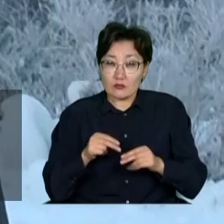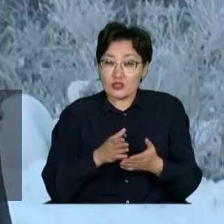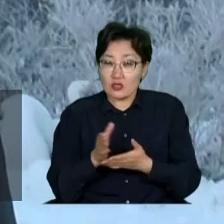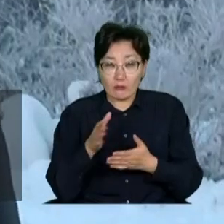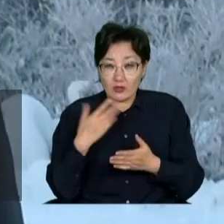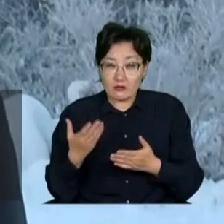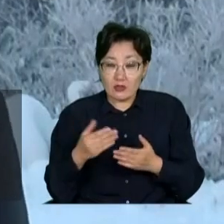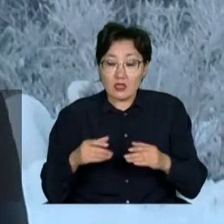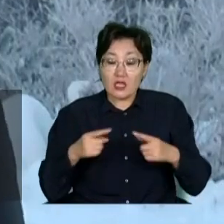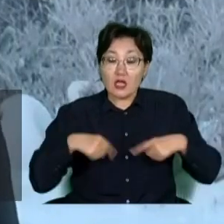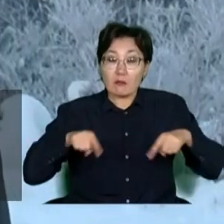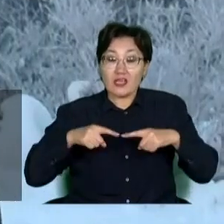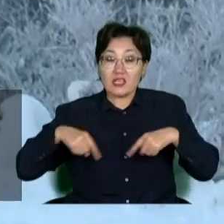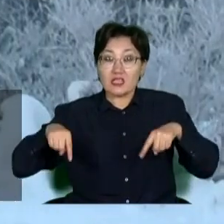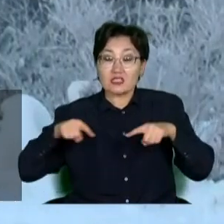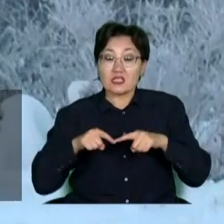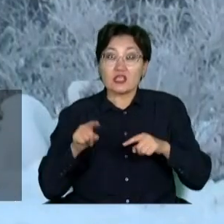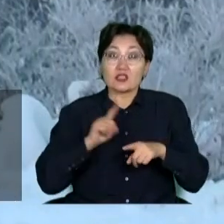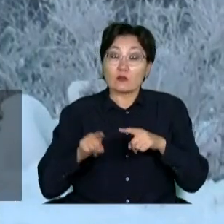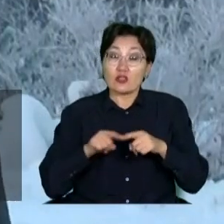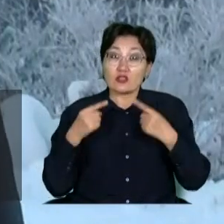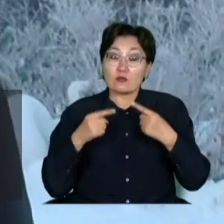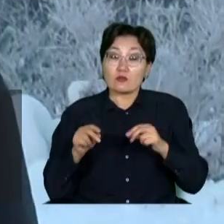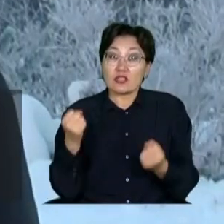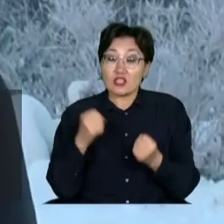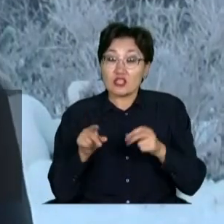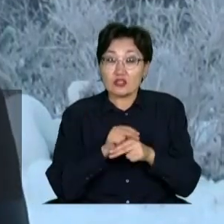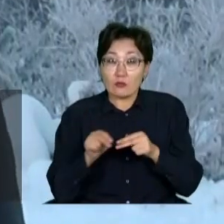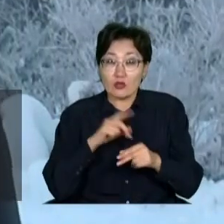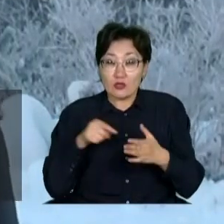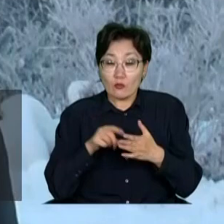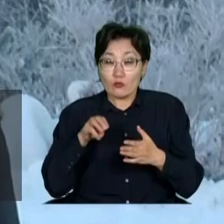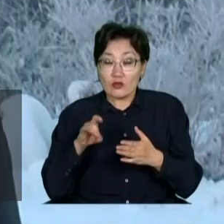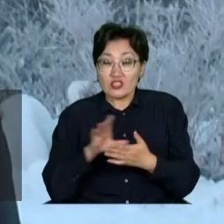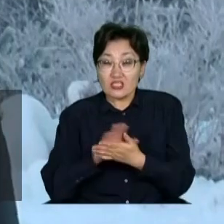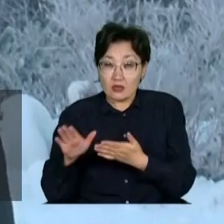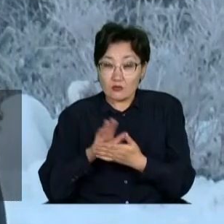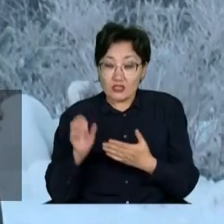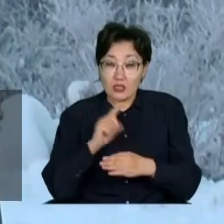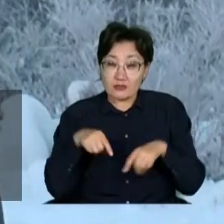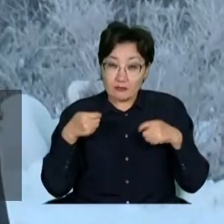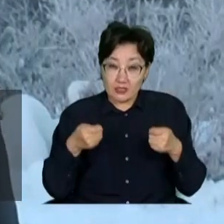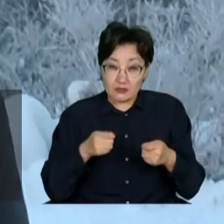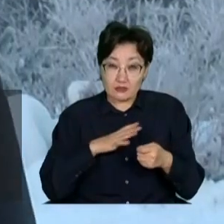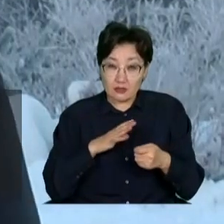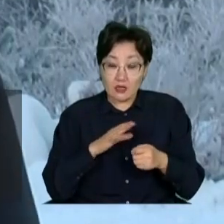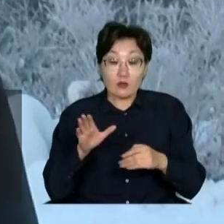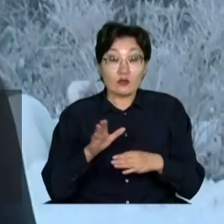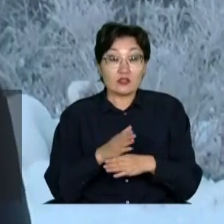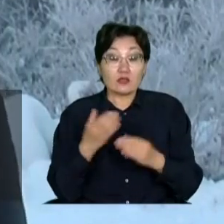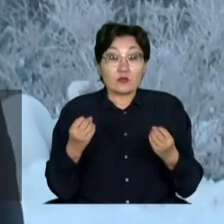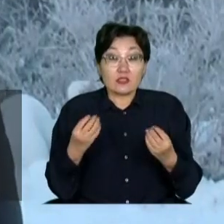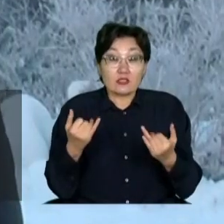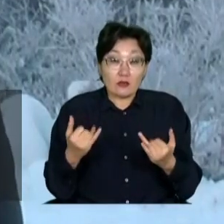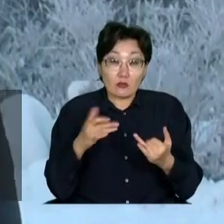Компанияларға тез арада техникаларын жөндеп, қаланы қоқыстан шығару тапсырмасы берілген болатын. Одан бөлек, қазіргі